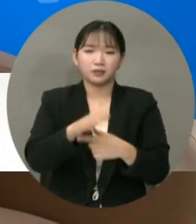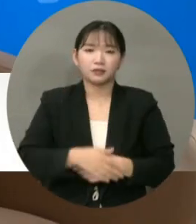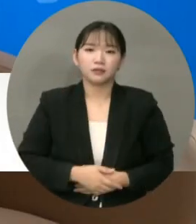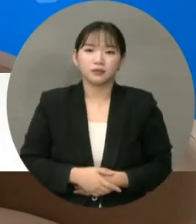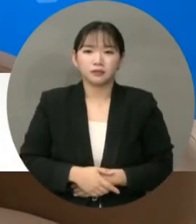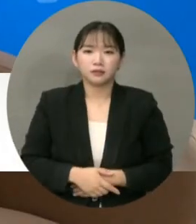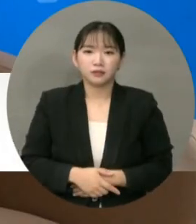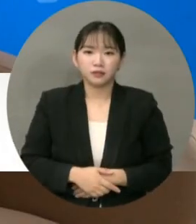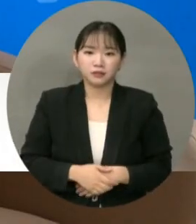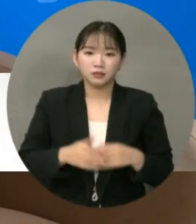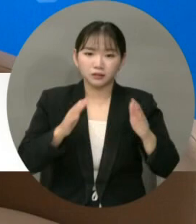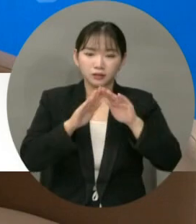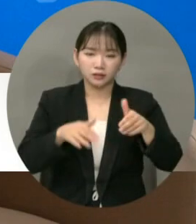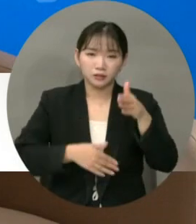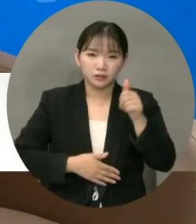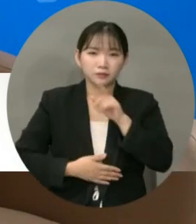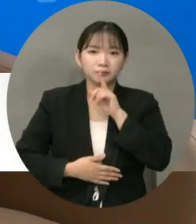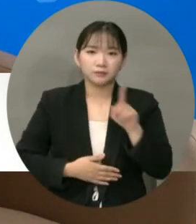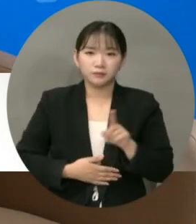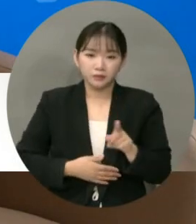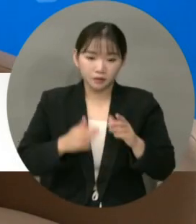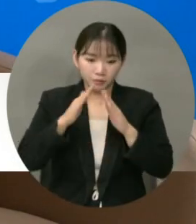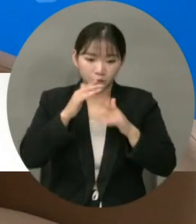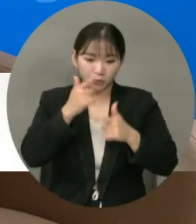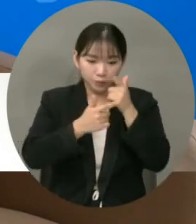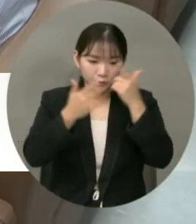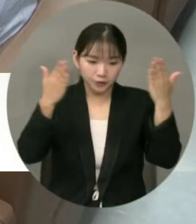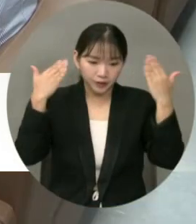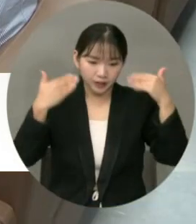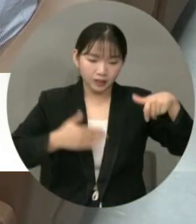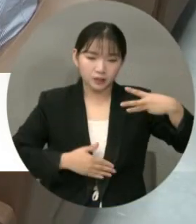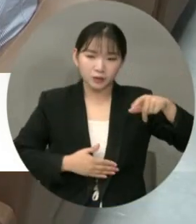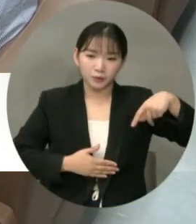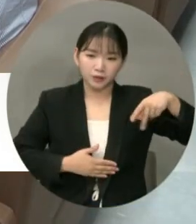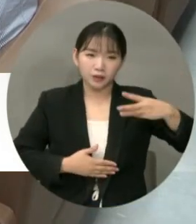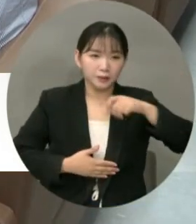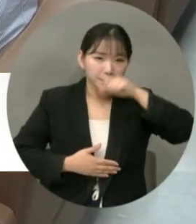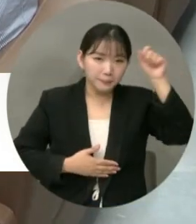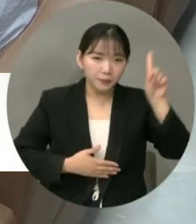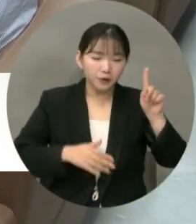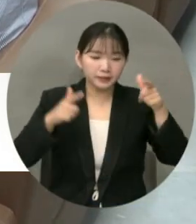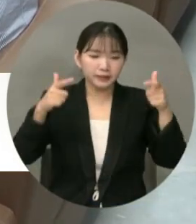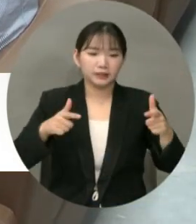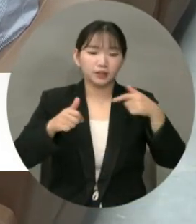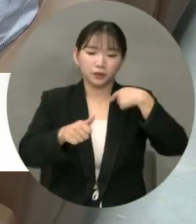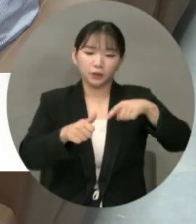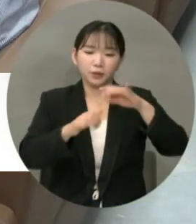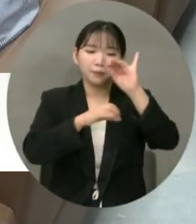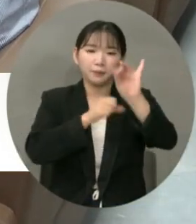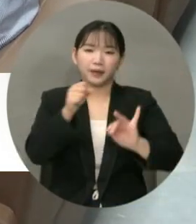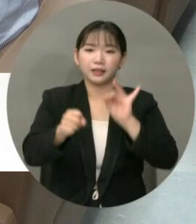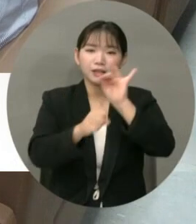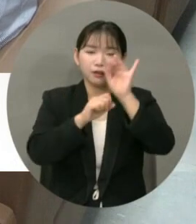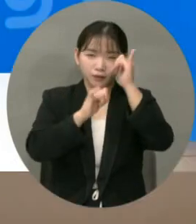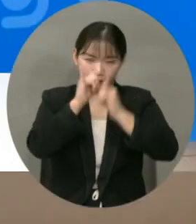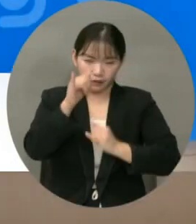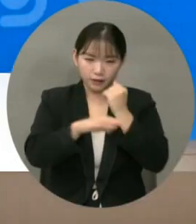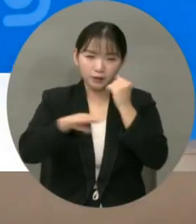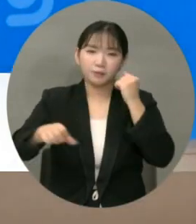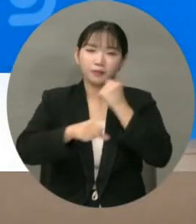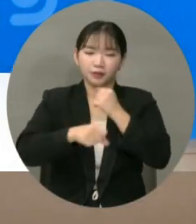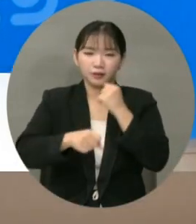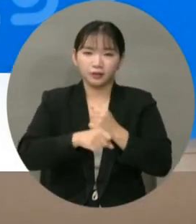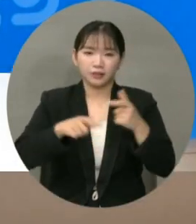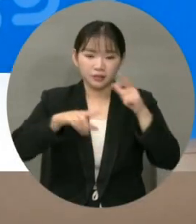발표했습니다 김영록 전남지사는 목포대 글로컬 대학 본 지정은 지역 교육에 100년 되게 기틀을 다지고 지방소멸